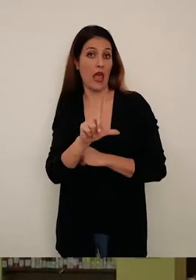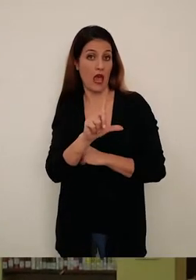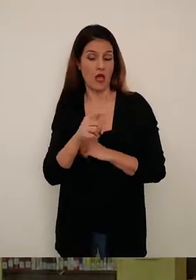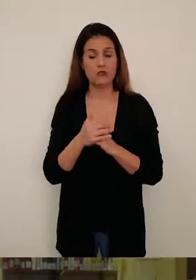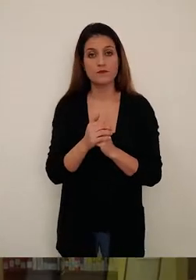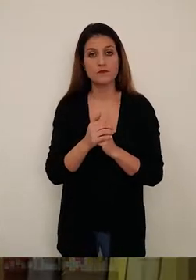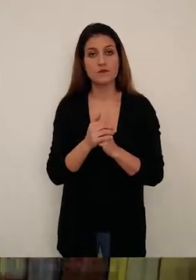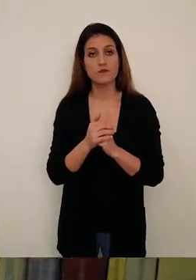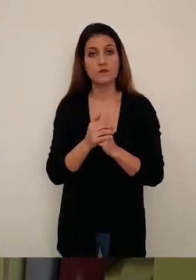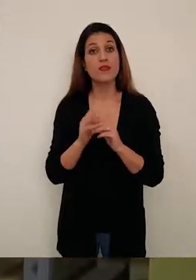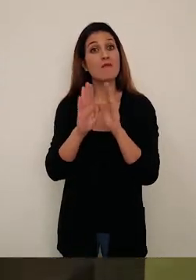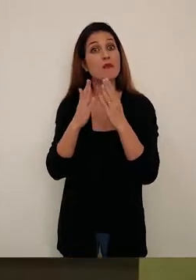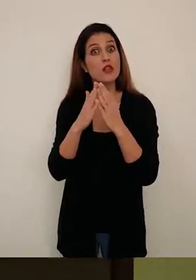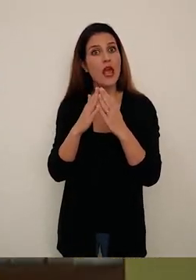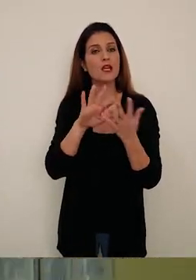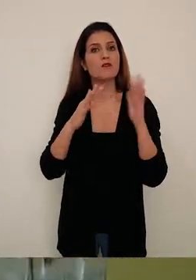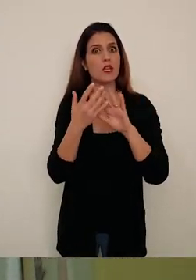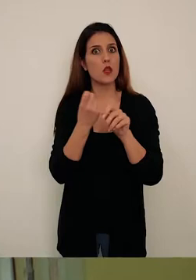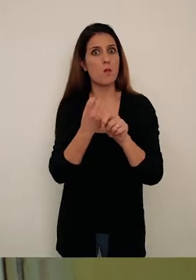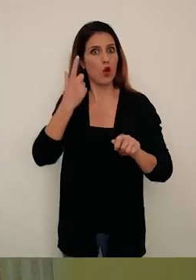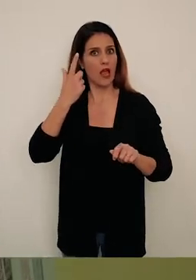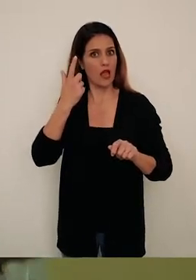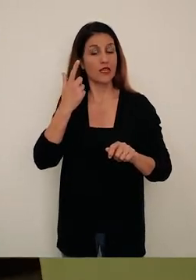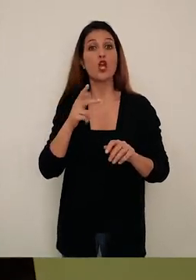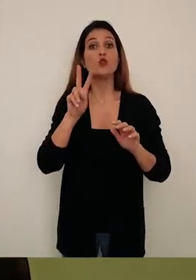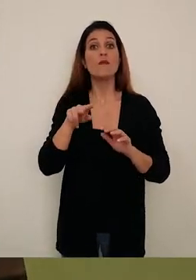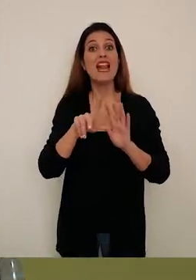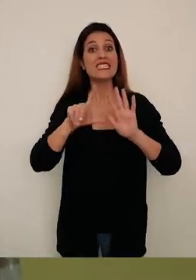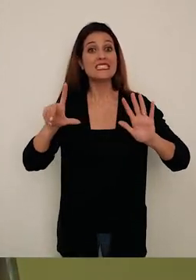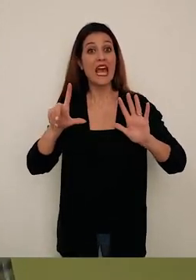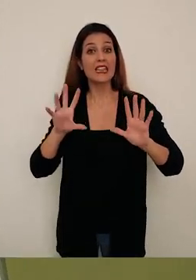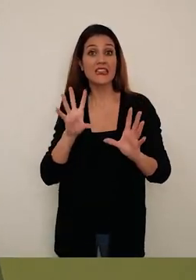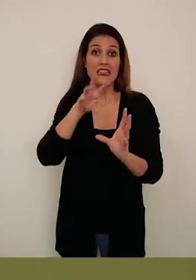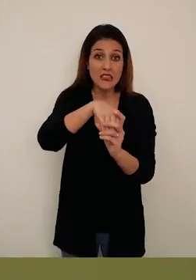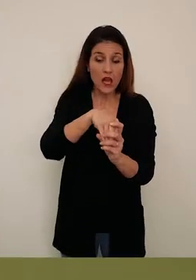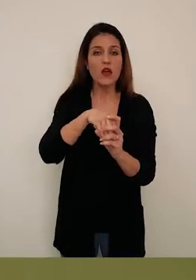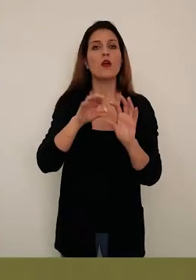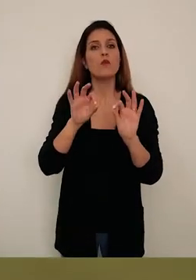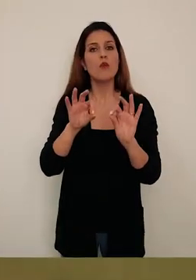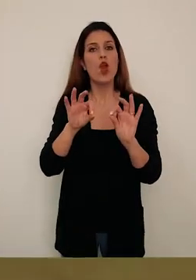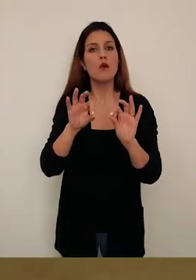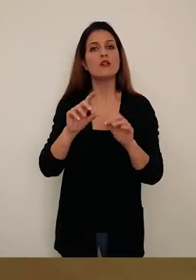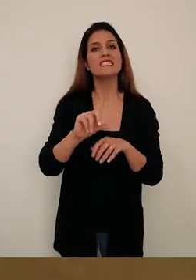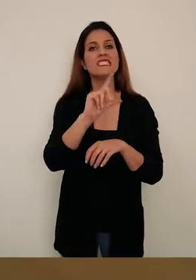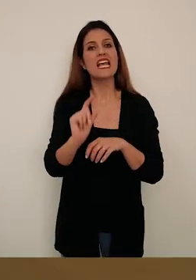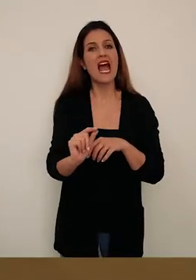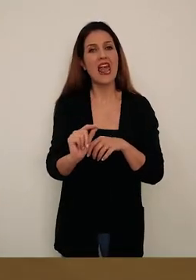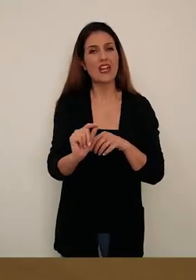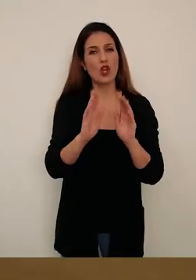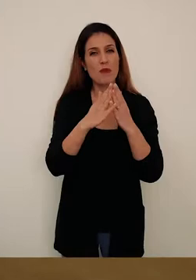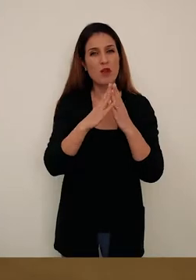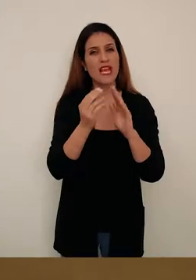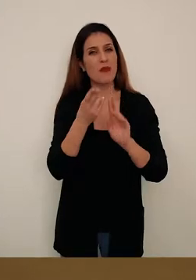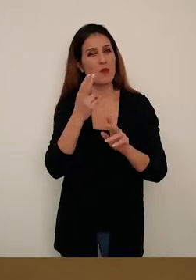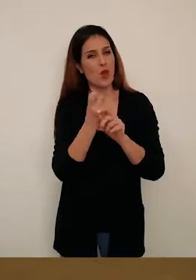letterario. Vista l'importanza raggiunta, la biblioteca comunale nel 2007 è diventata parte integrante del Polo